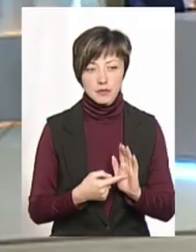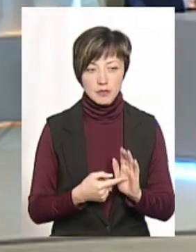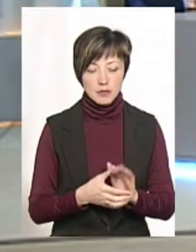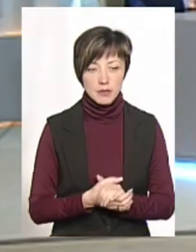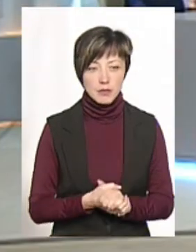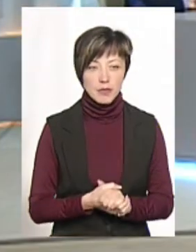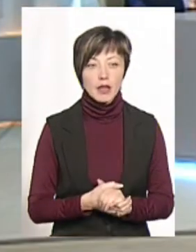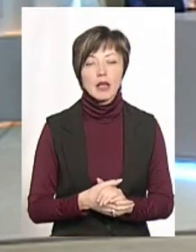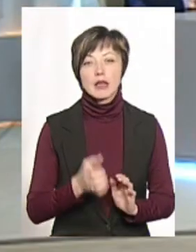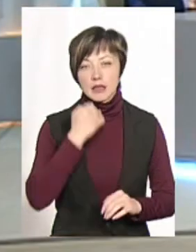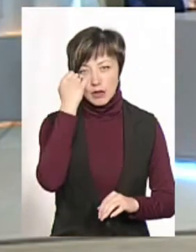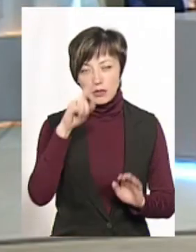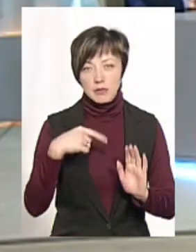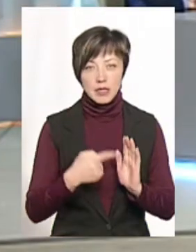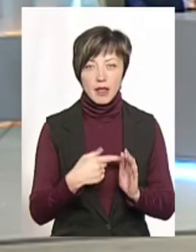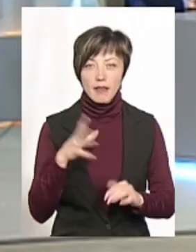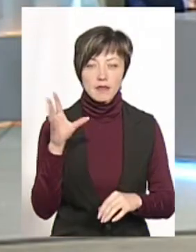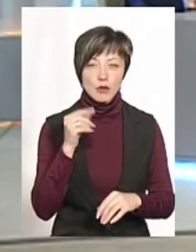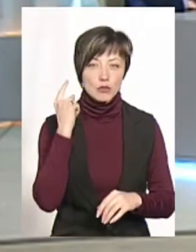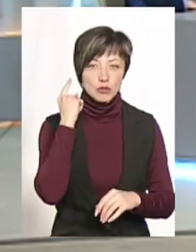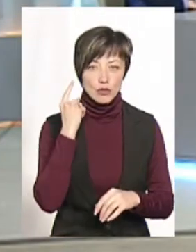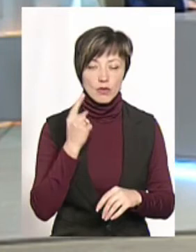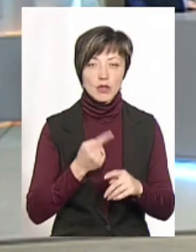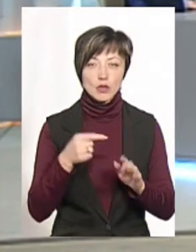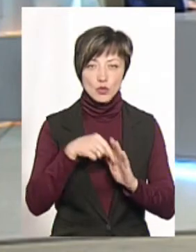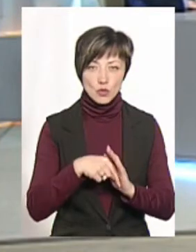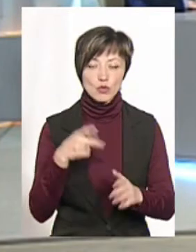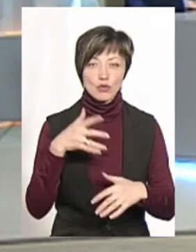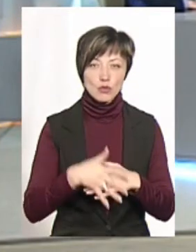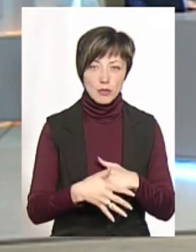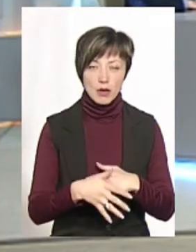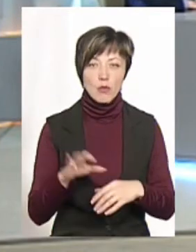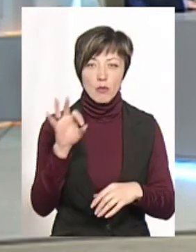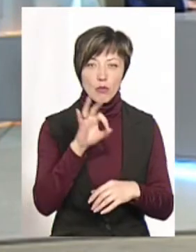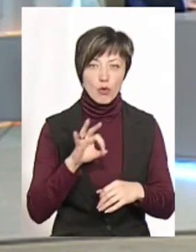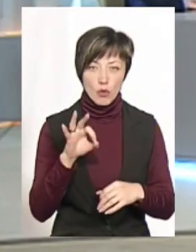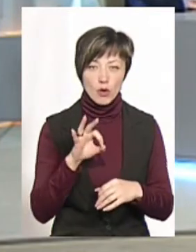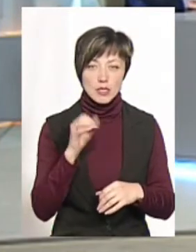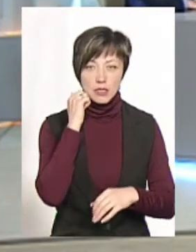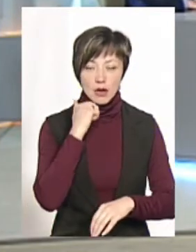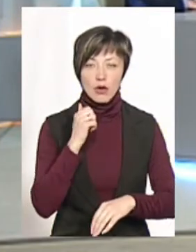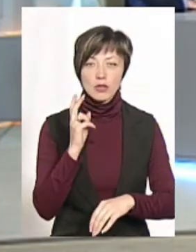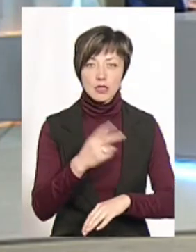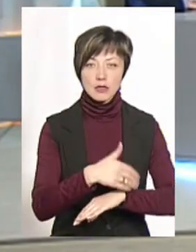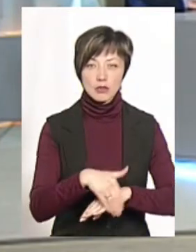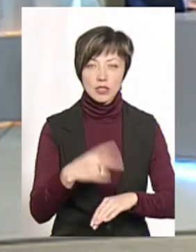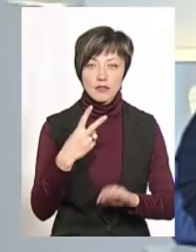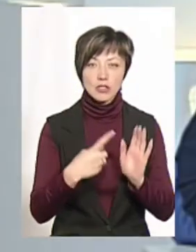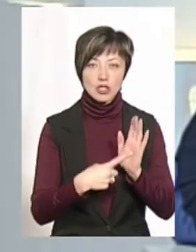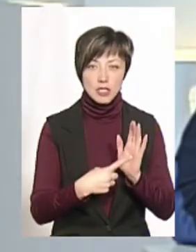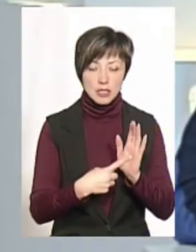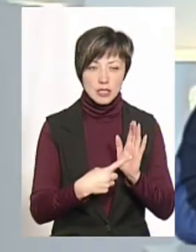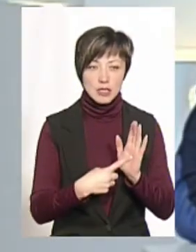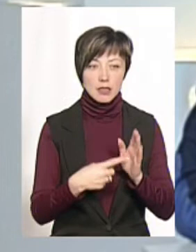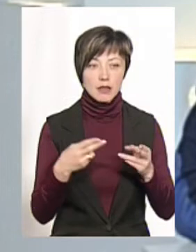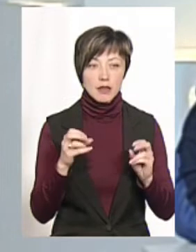Дякую за запитання. Я, власне, не все почув трохи, але суть зрозумів. Мова йде про Старокостянтинівську, 26,